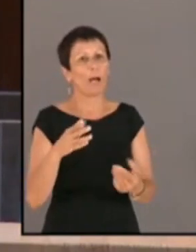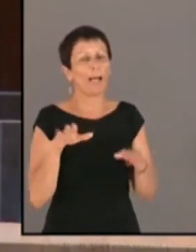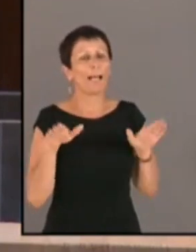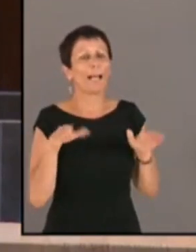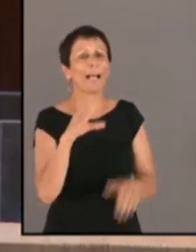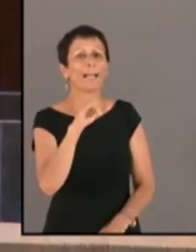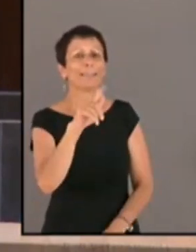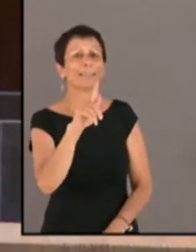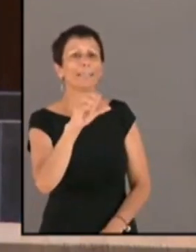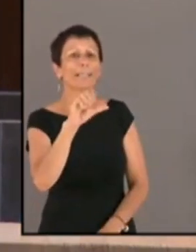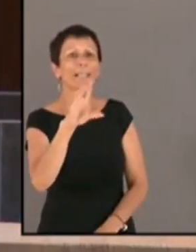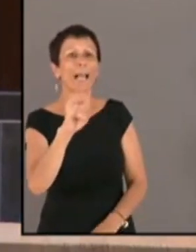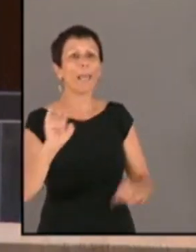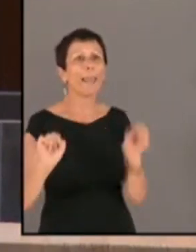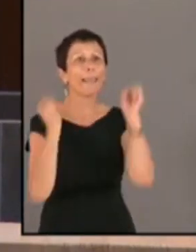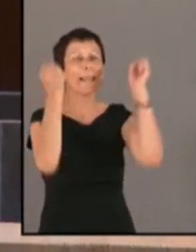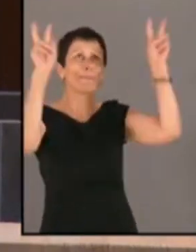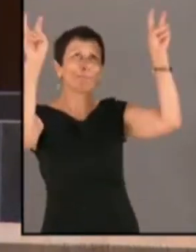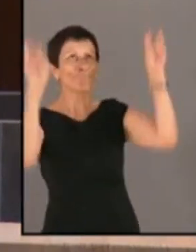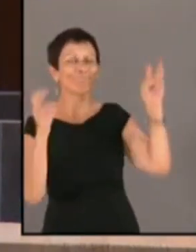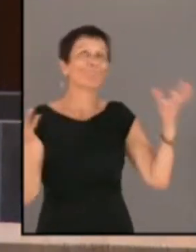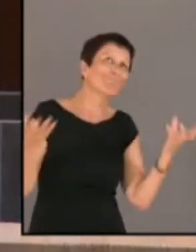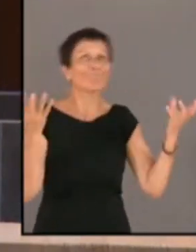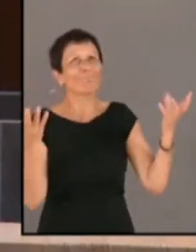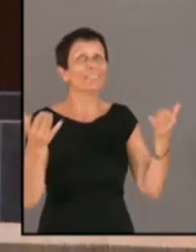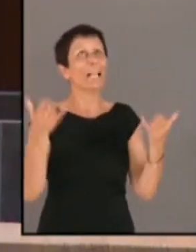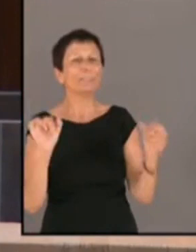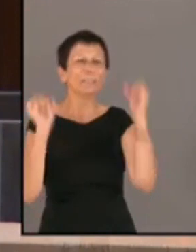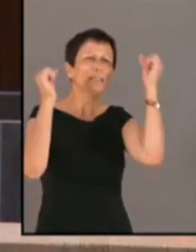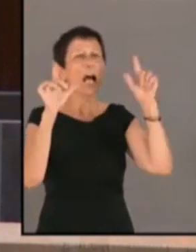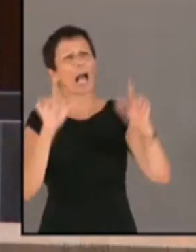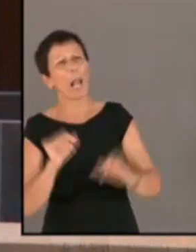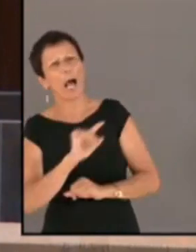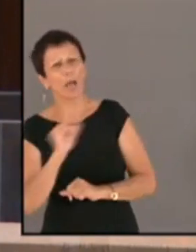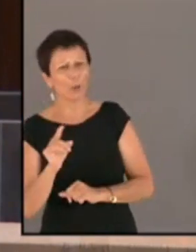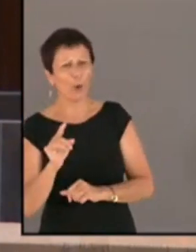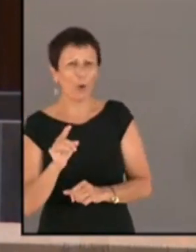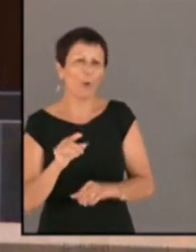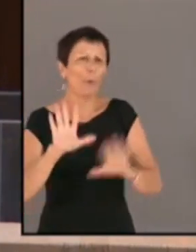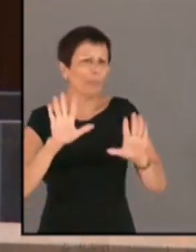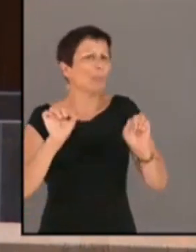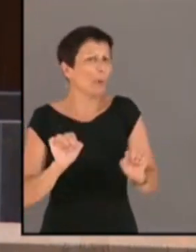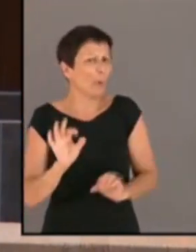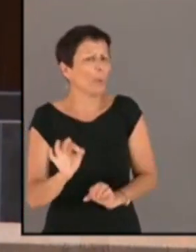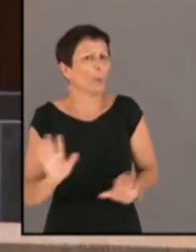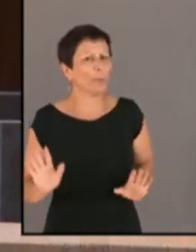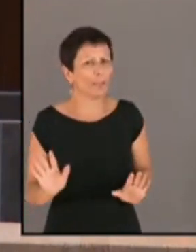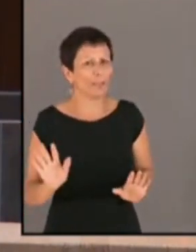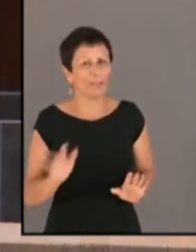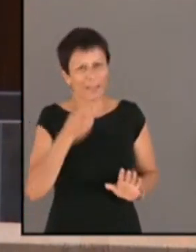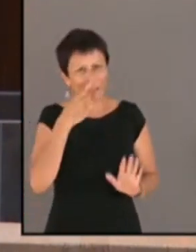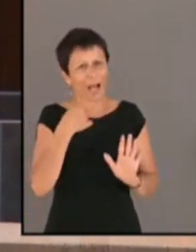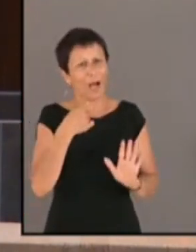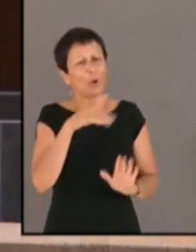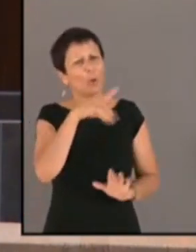peut-être, monsieur le conseiller municipal. Il n'est pas si angatsé que ça, quand même. Mais pourtant, il est bien cigale. Il est long, mais il est calme